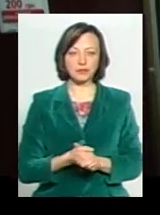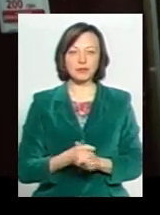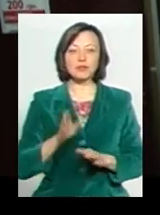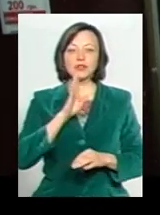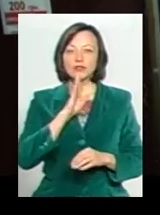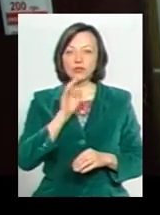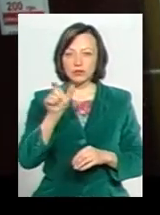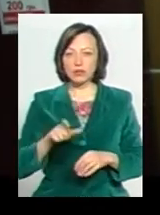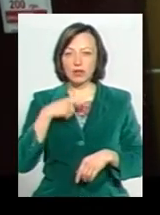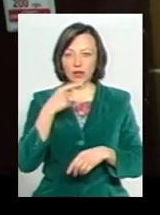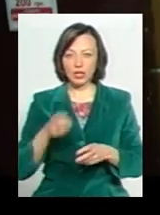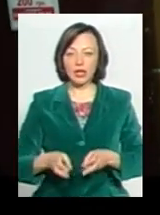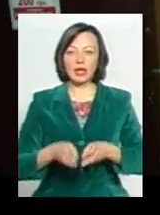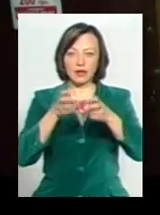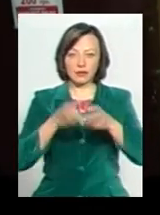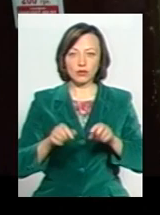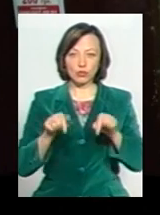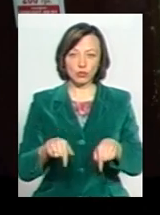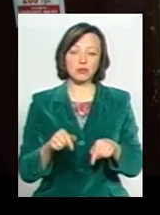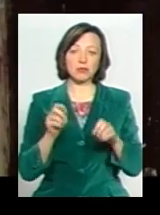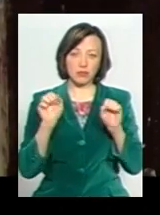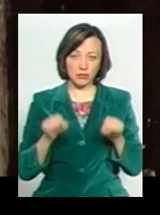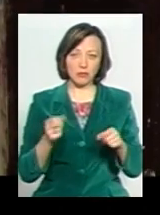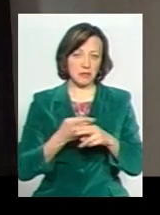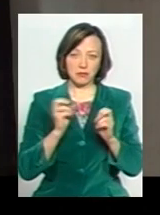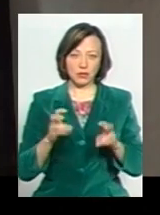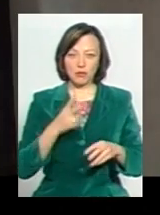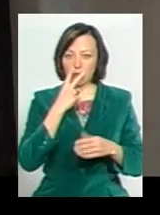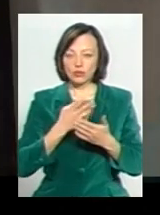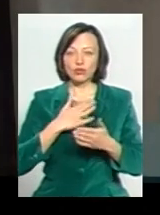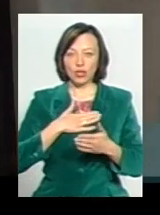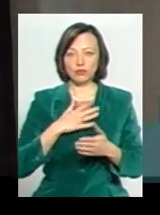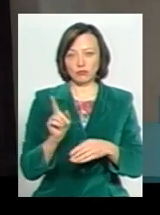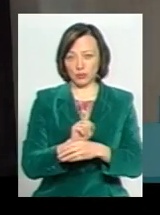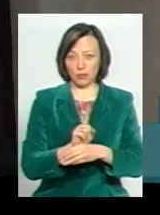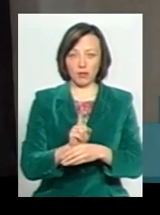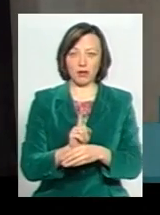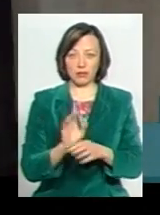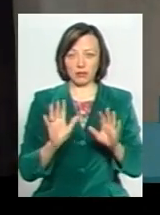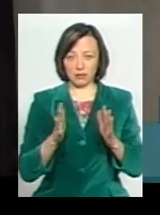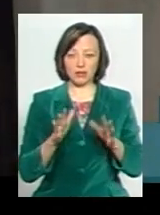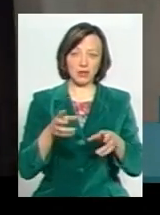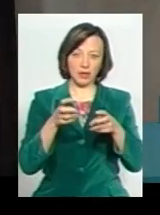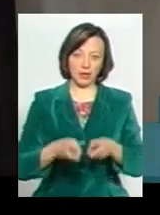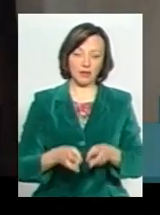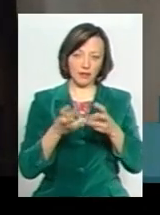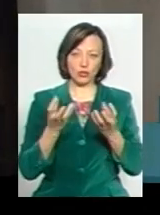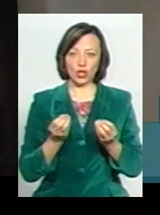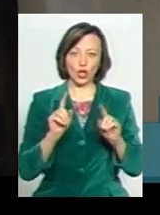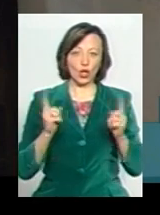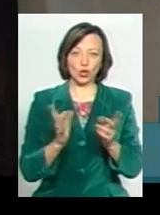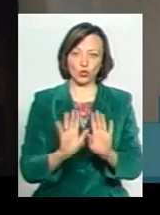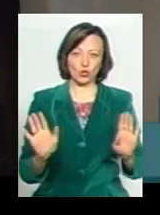жінка переконана, їздити у цьому підйомнику безпечно. Бачу, що наш ліфт ще більш-менш, він такий, не